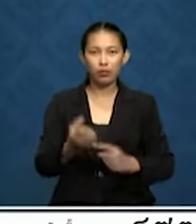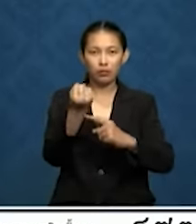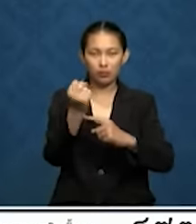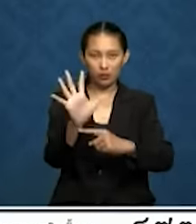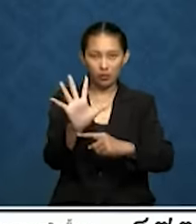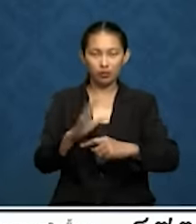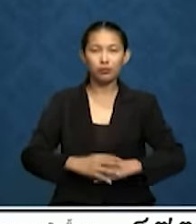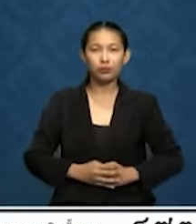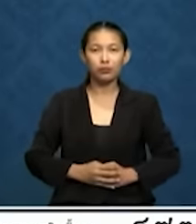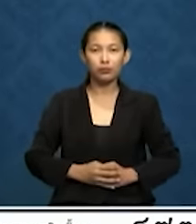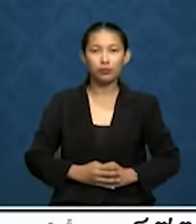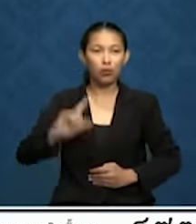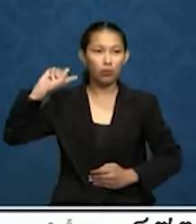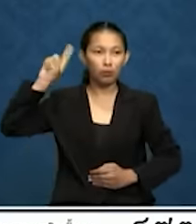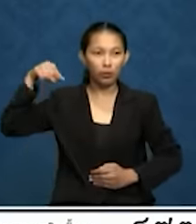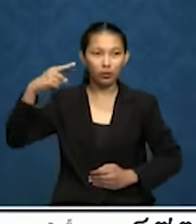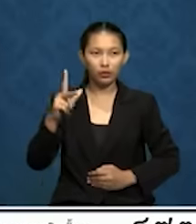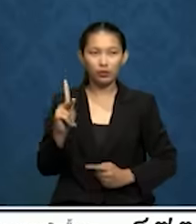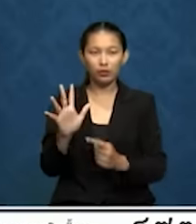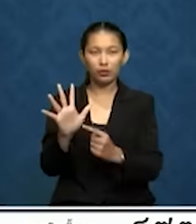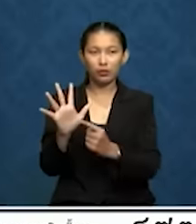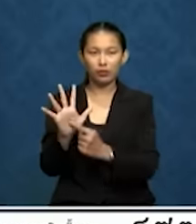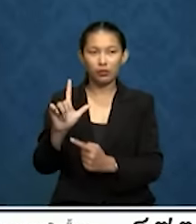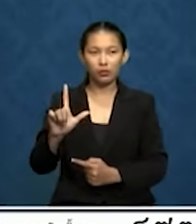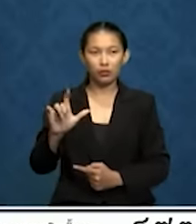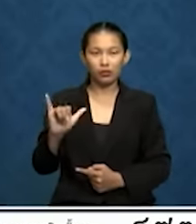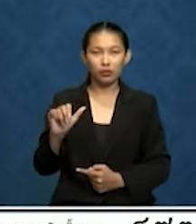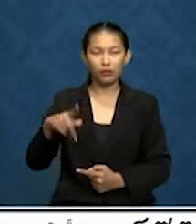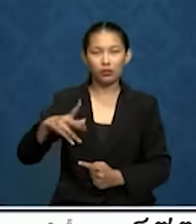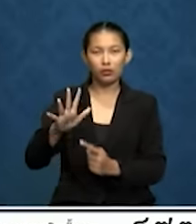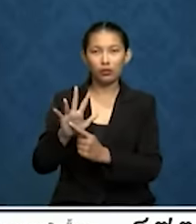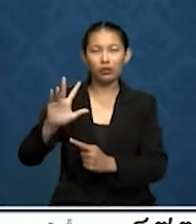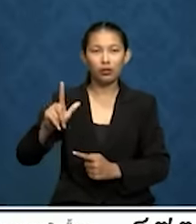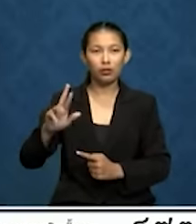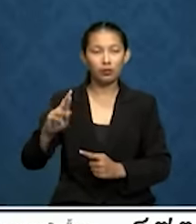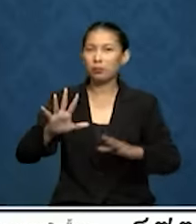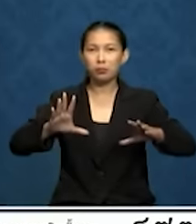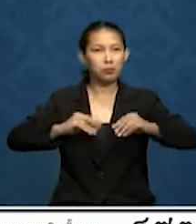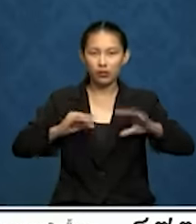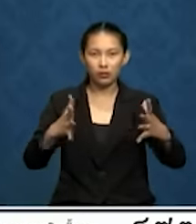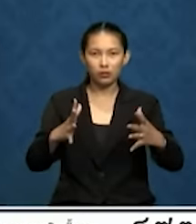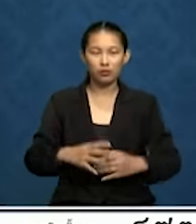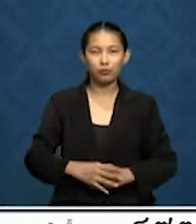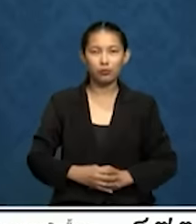15นางสาวกัญญพัฒน์ระจิตโลด ไม่เห็นชอบค่ะ